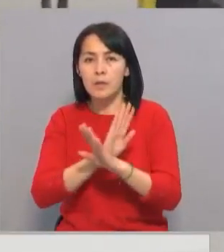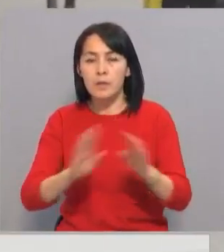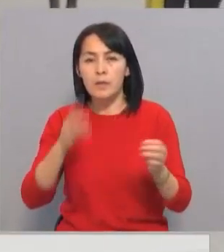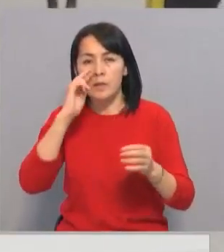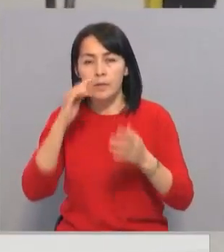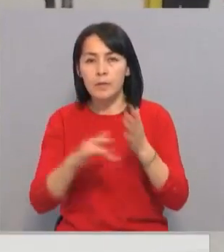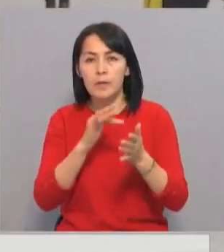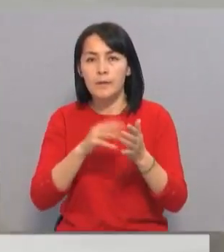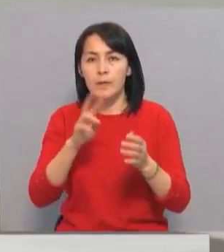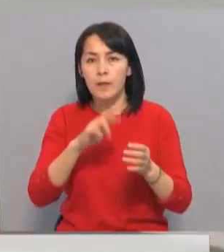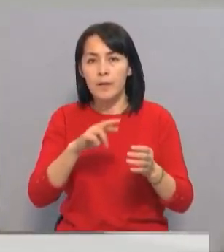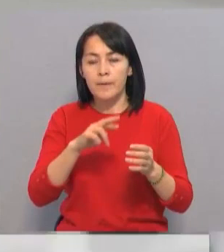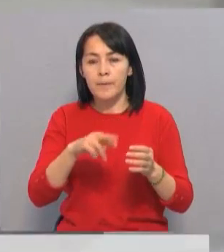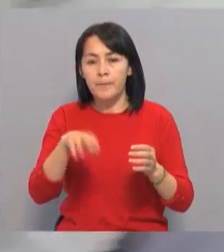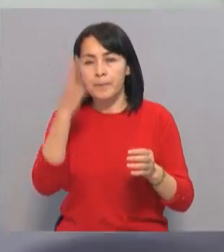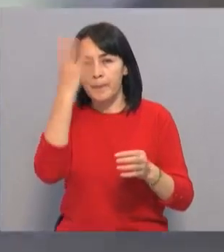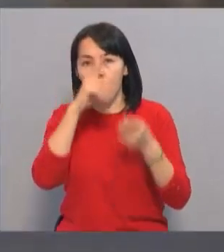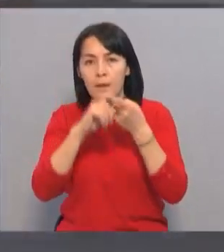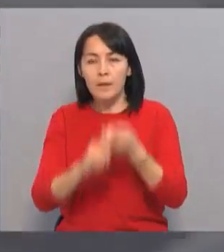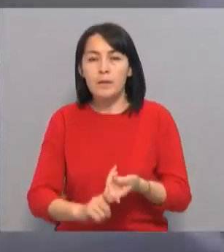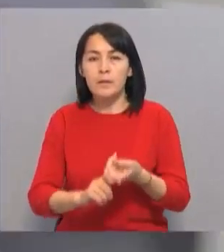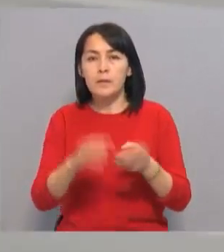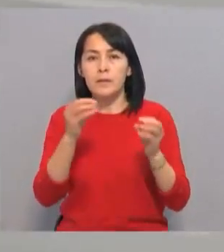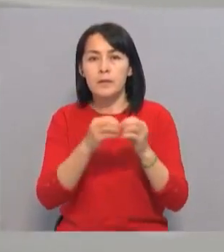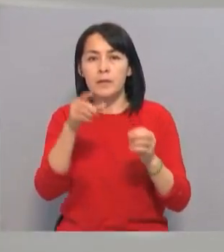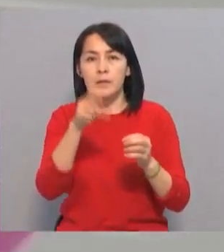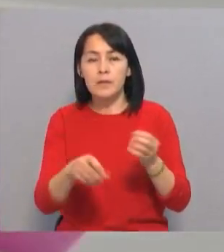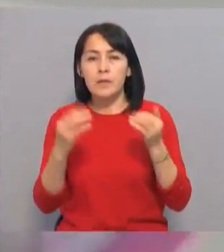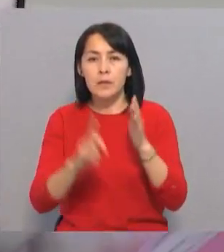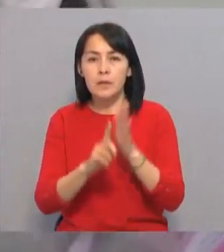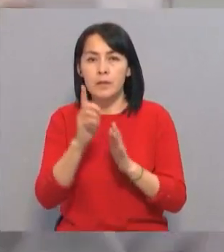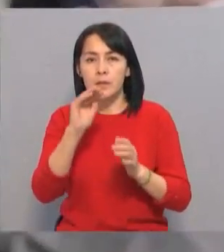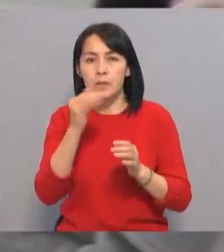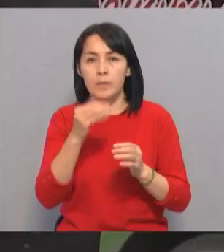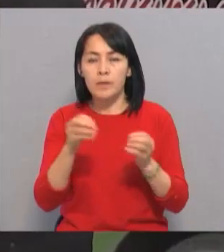В Шымкенте в январе коронавирусной инфекцией заболели 10 человек. С начала